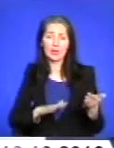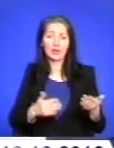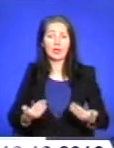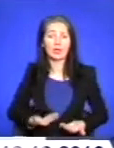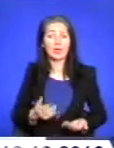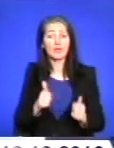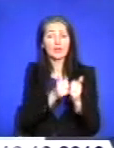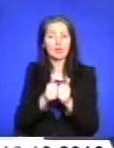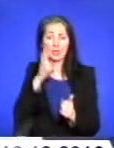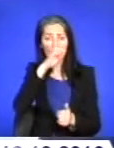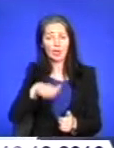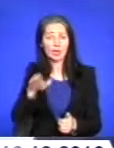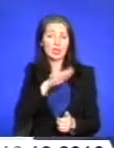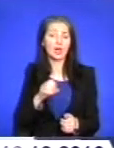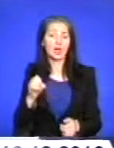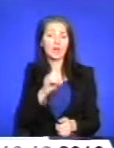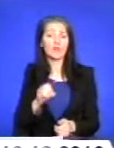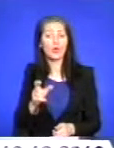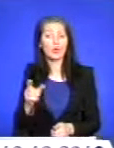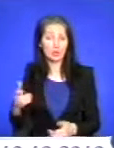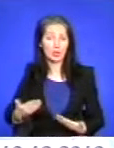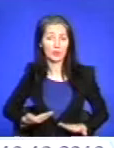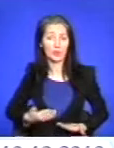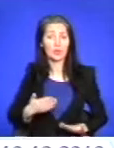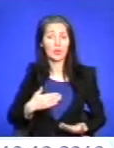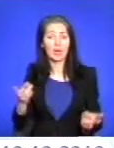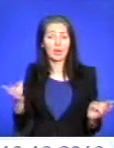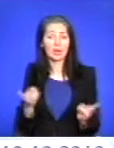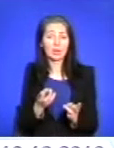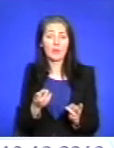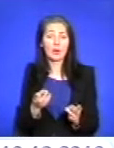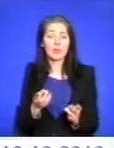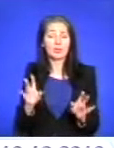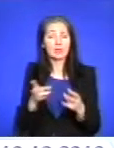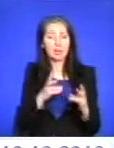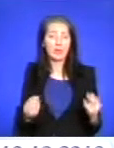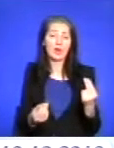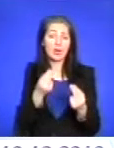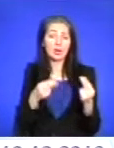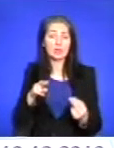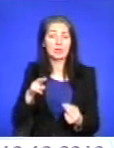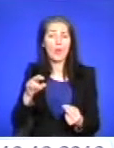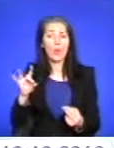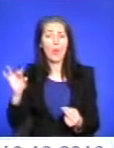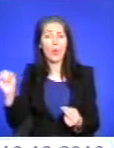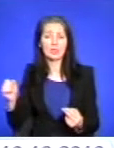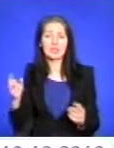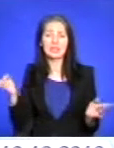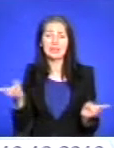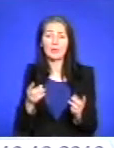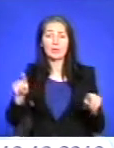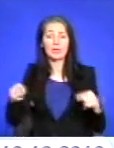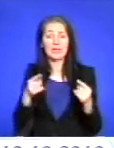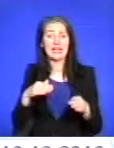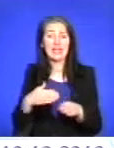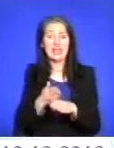люди. Ми маємо з вами перестати гратись популізм і створити якісну нову українську школу.